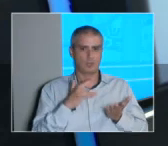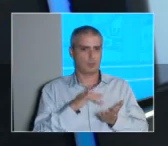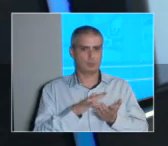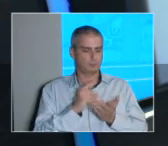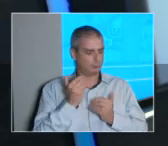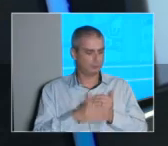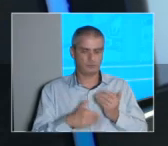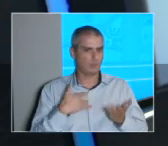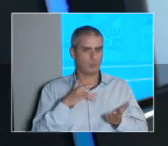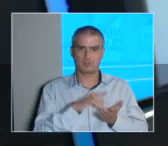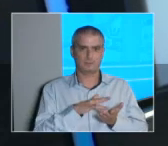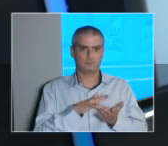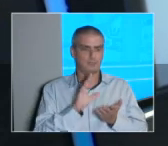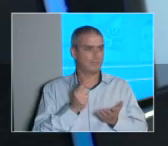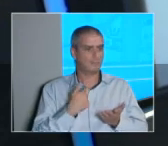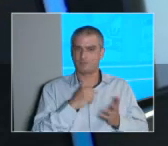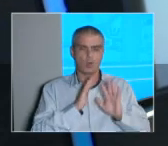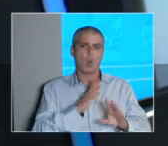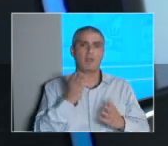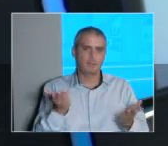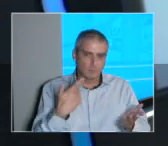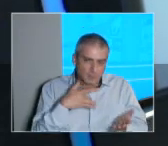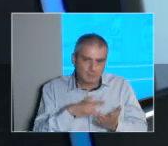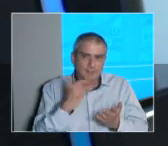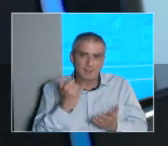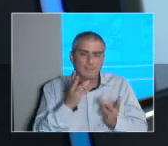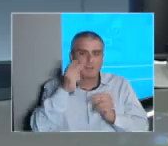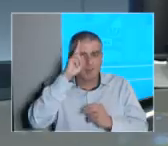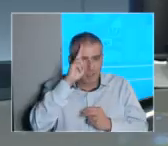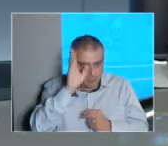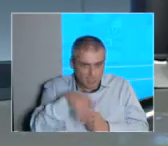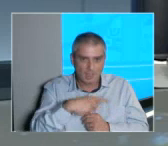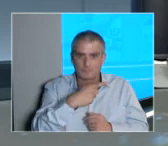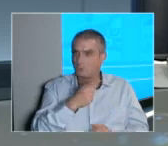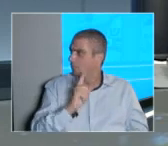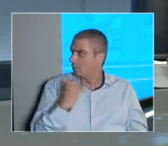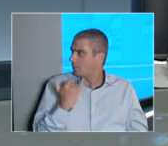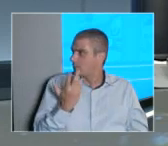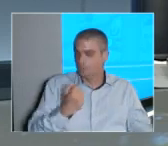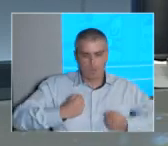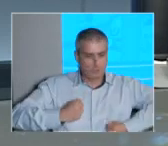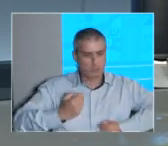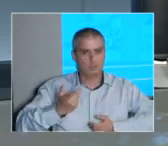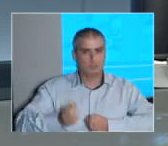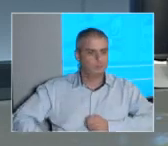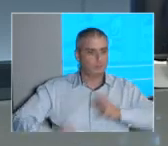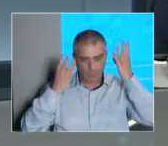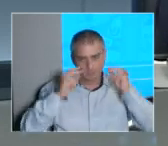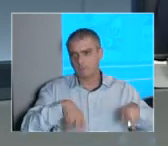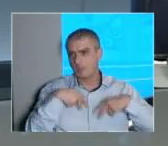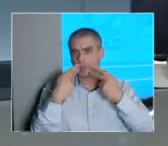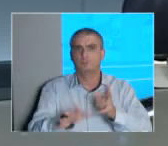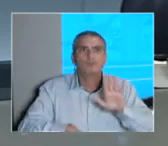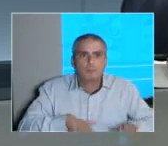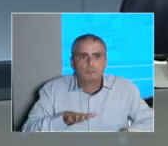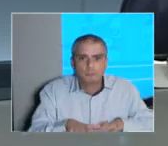אבל בסוף אנחנו נמצאים איתו גם אם אנחנו לא אוהבים אותו. אנחנו נמצאים תמיד עם הליכוד, גם שאריאל שרון זרק את החרדים, הם חזרו אליו על